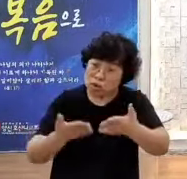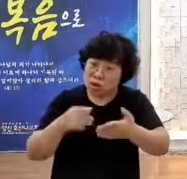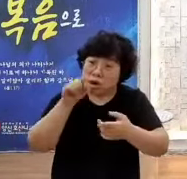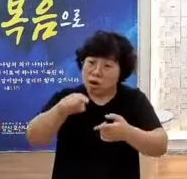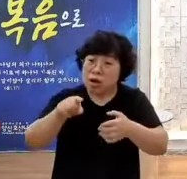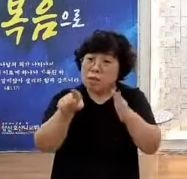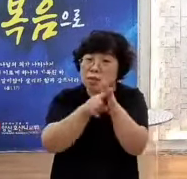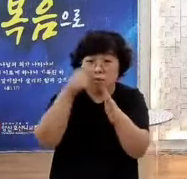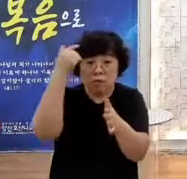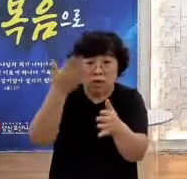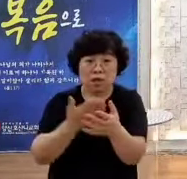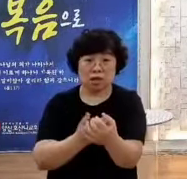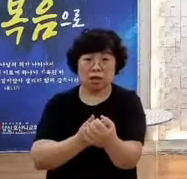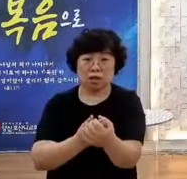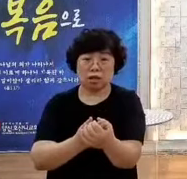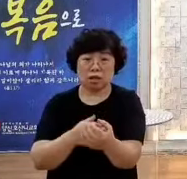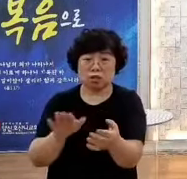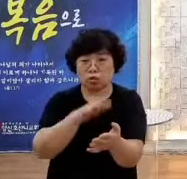사하시고,